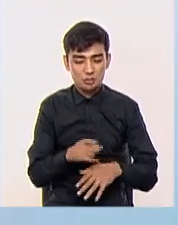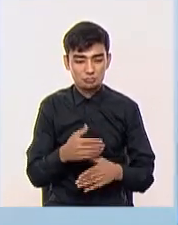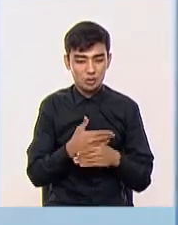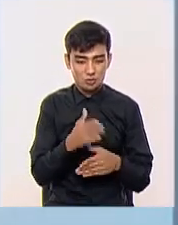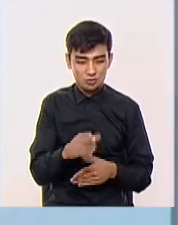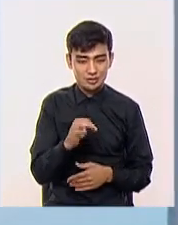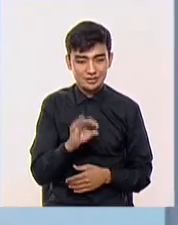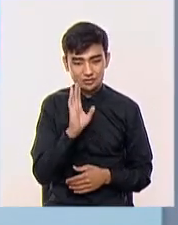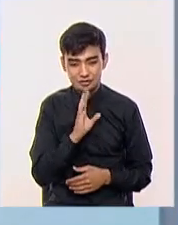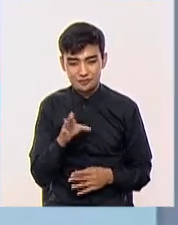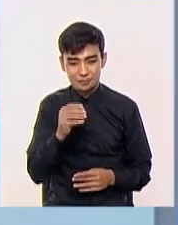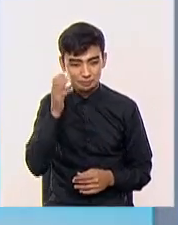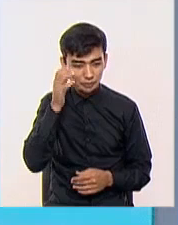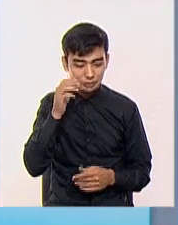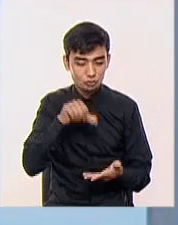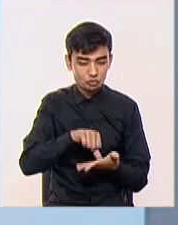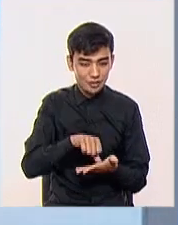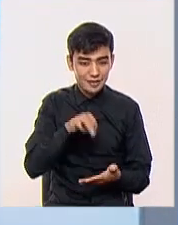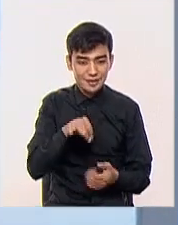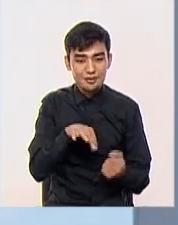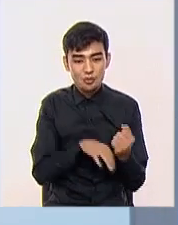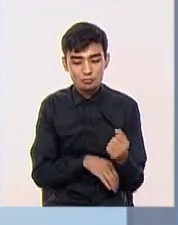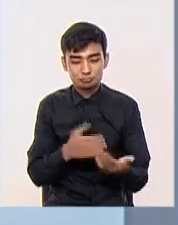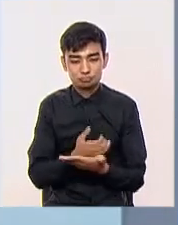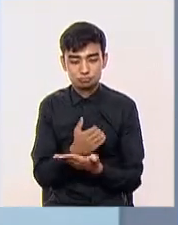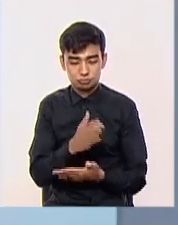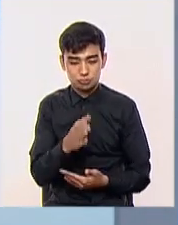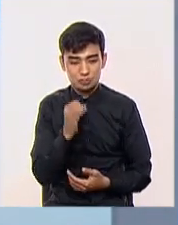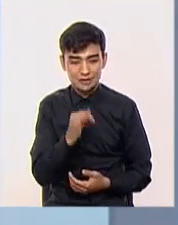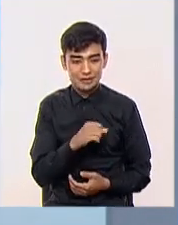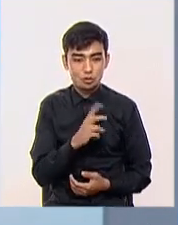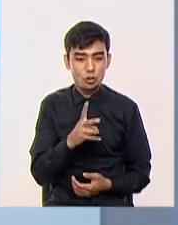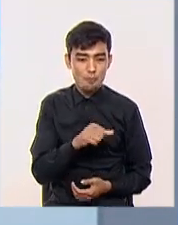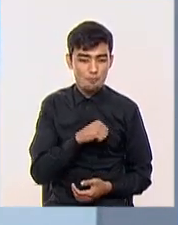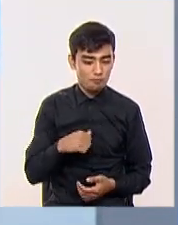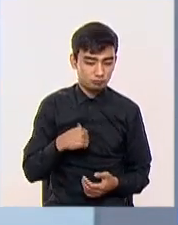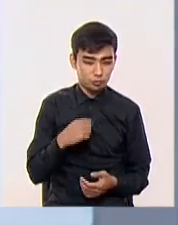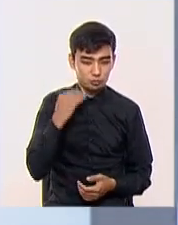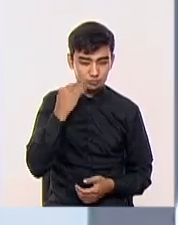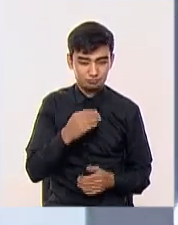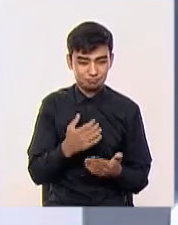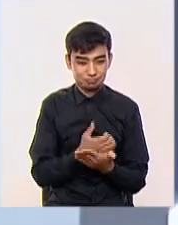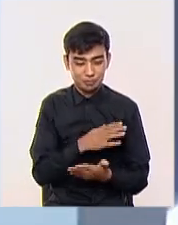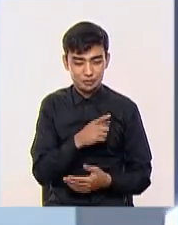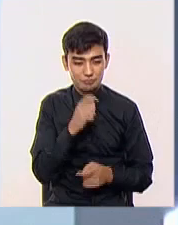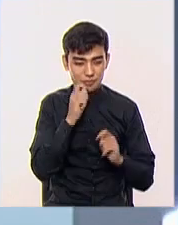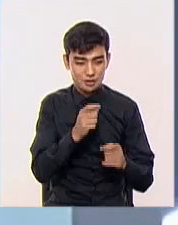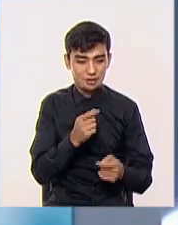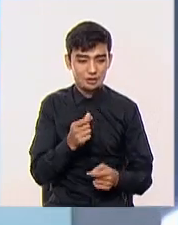қыз-келіншектер білім марафонына қатысып, ақтық кезеңге жолдама алады. Ал үздік деп танылғандары қаржылай сыйлыққа ие